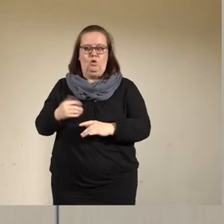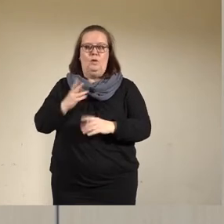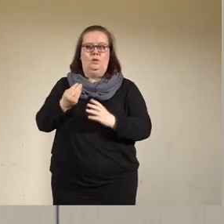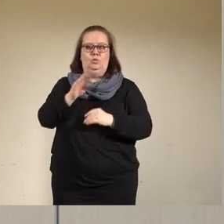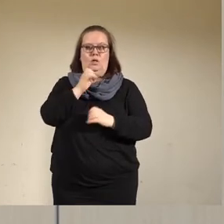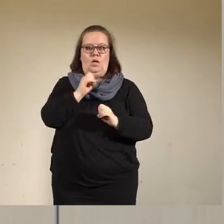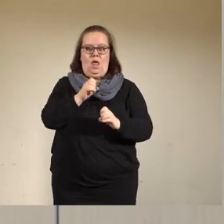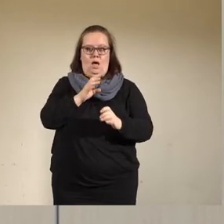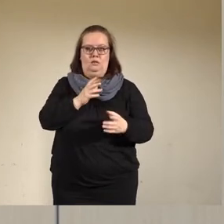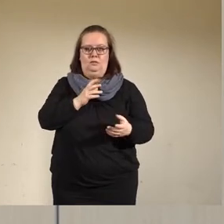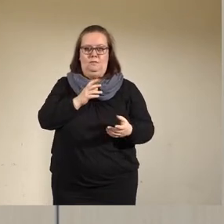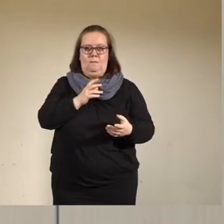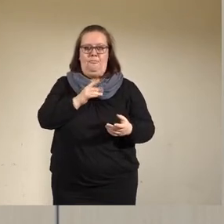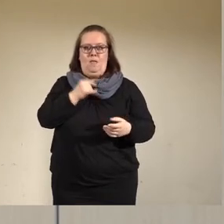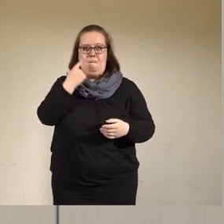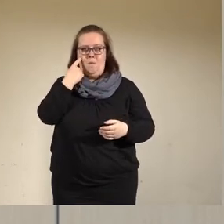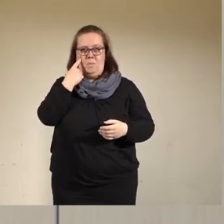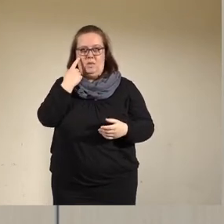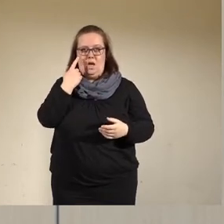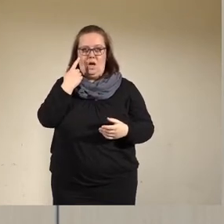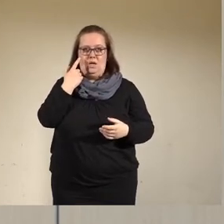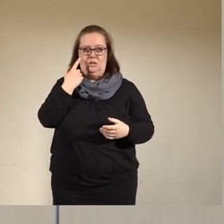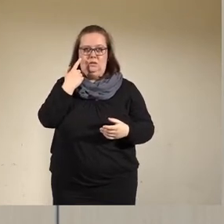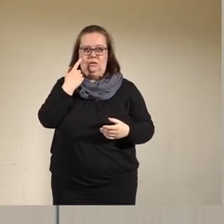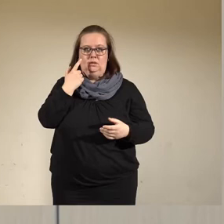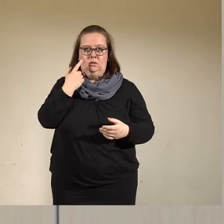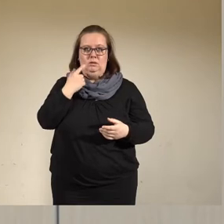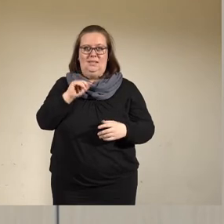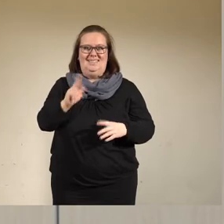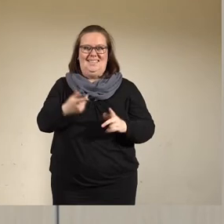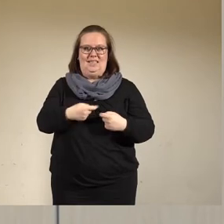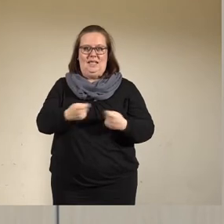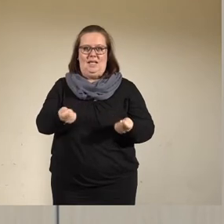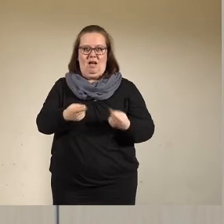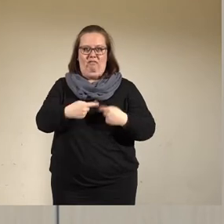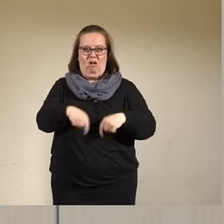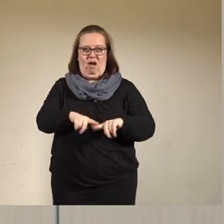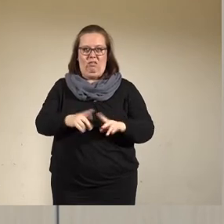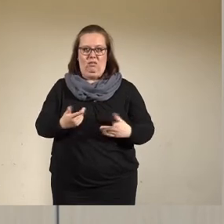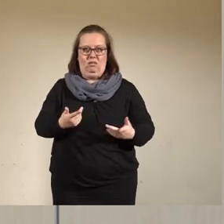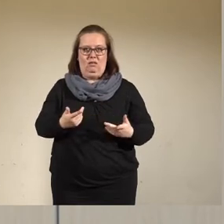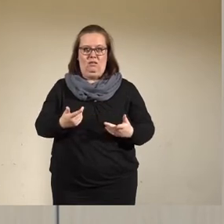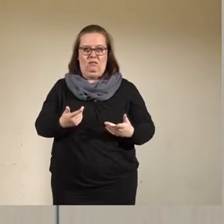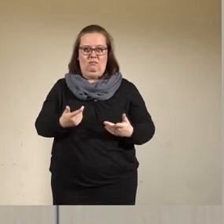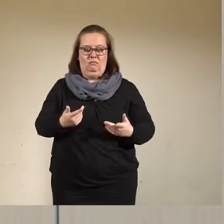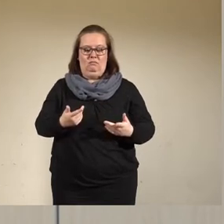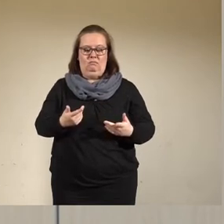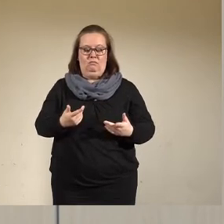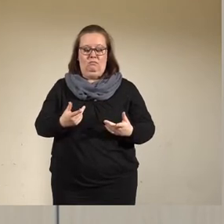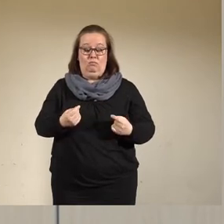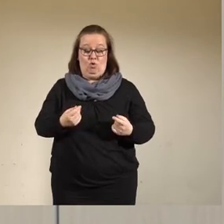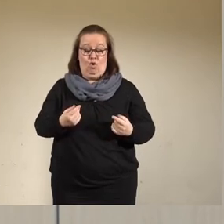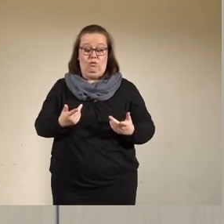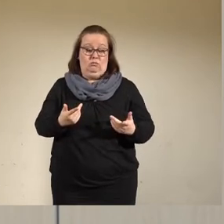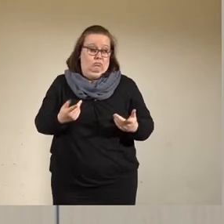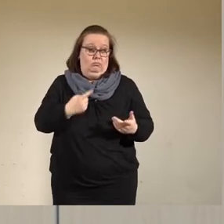Erläuterung. Im Moment haben wir den Drittligafall. Das heißt, wir